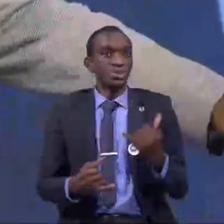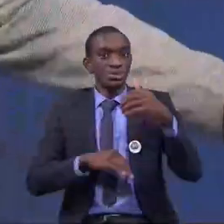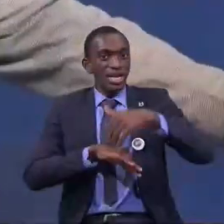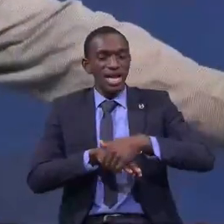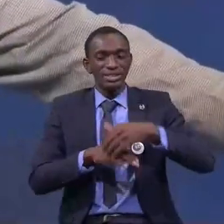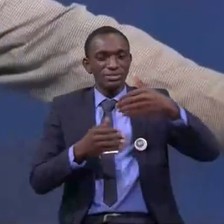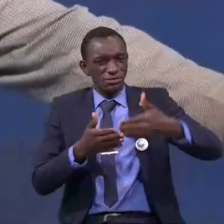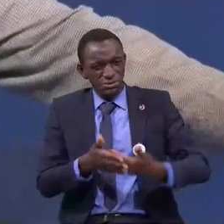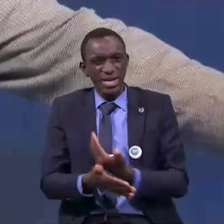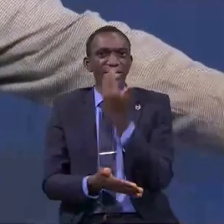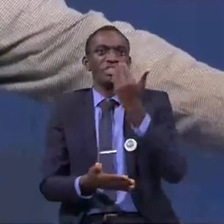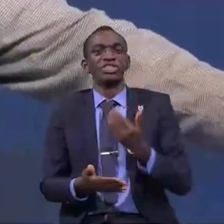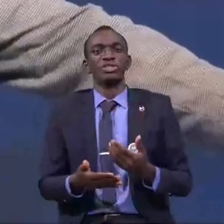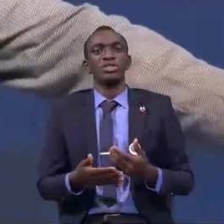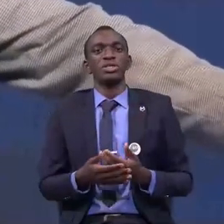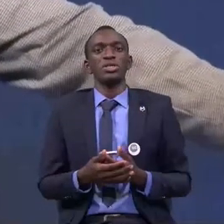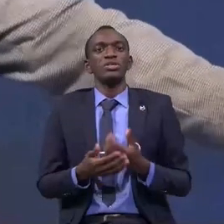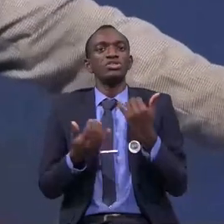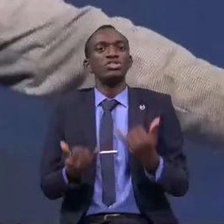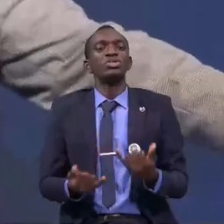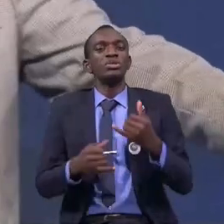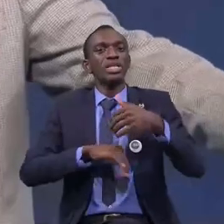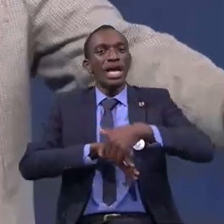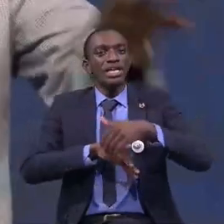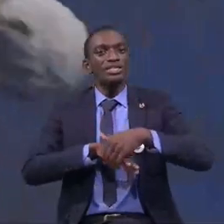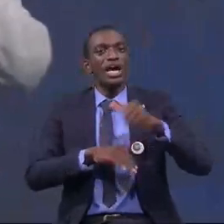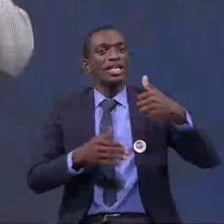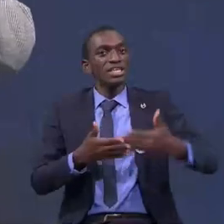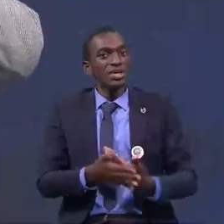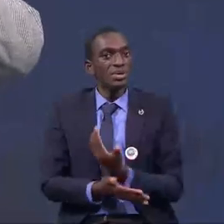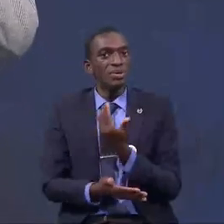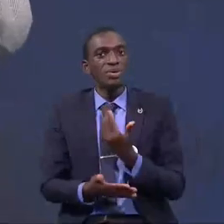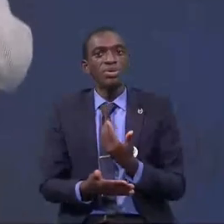Ce soir à nouveau. Ce soir à nouveau,